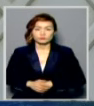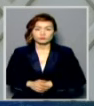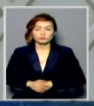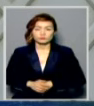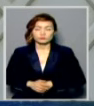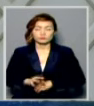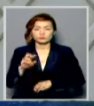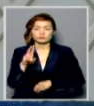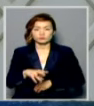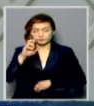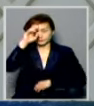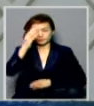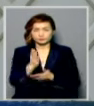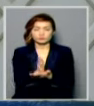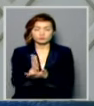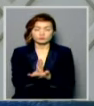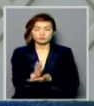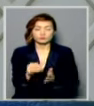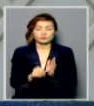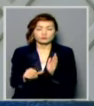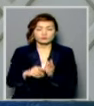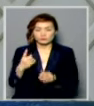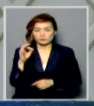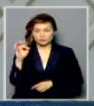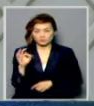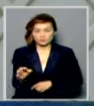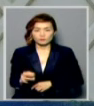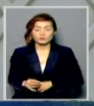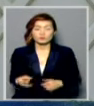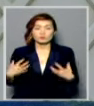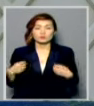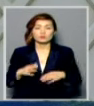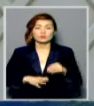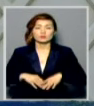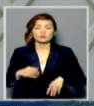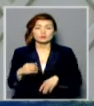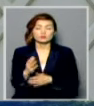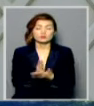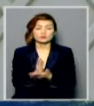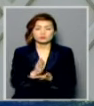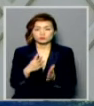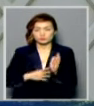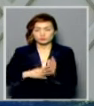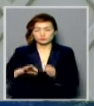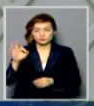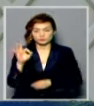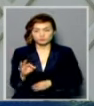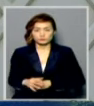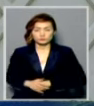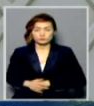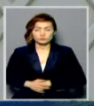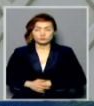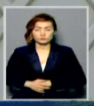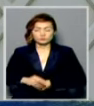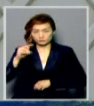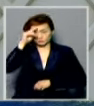Бүгінде облысымызда мемлекеттік қызметкерлердің 60%, денсаулық сақтау саласы қызметкерлерінің 90% және